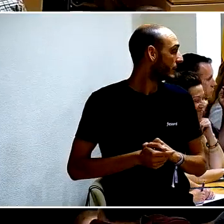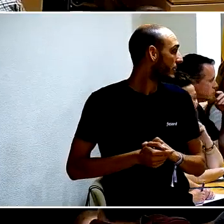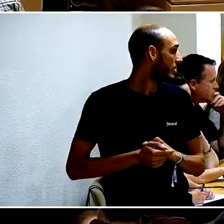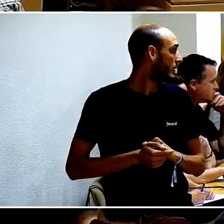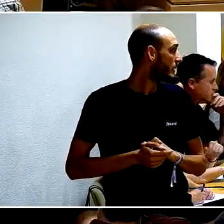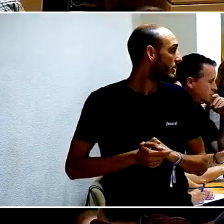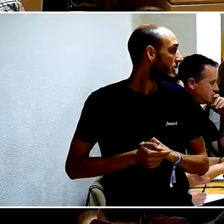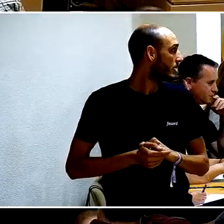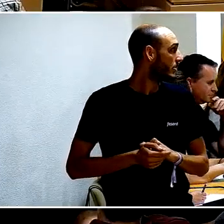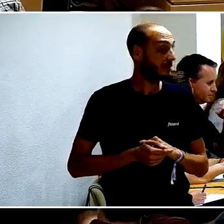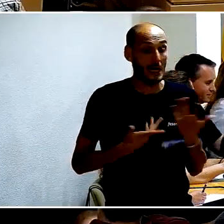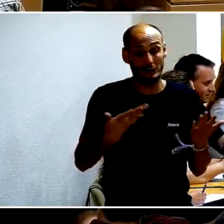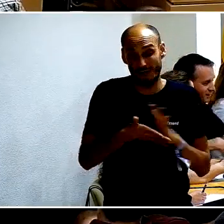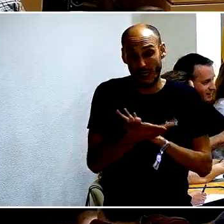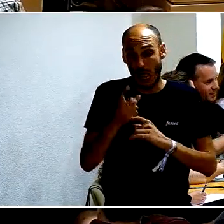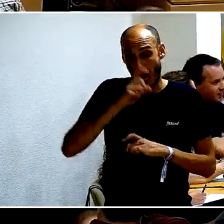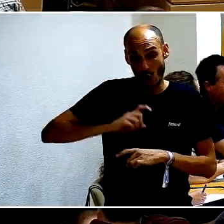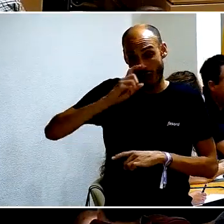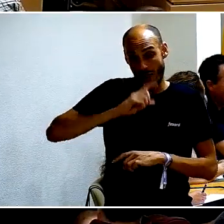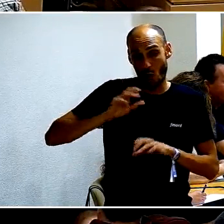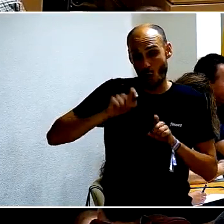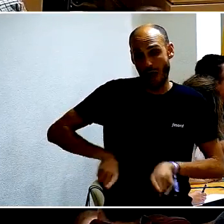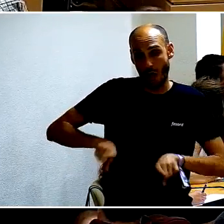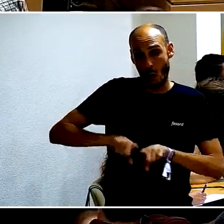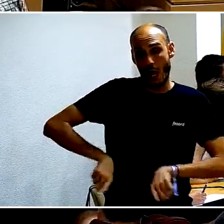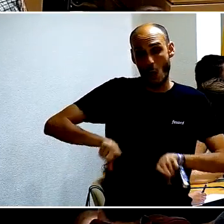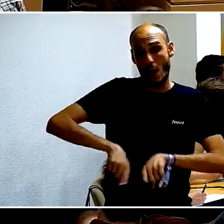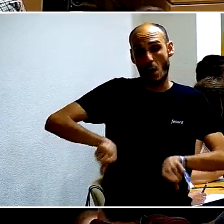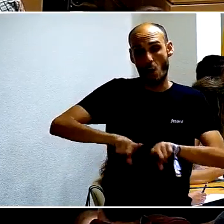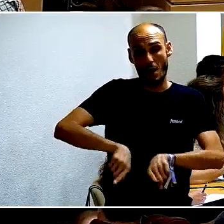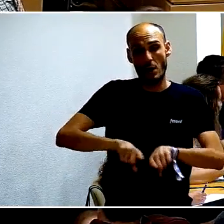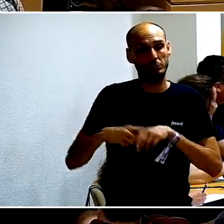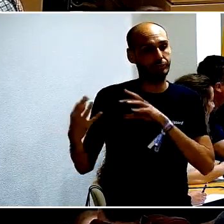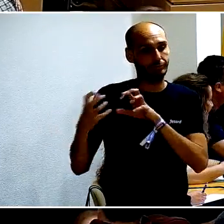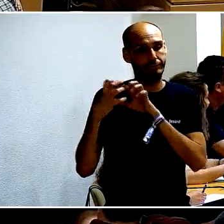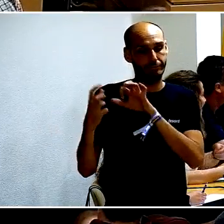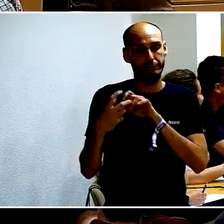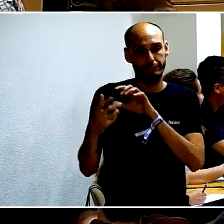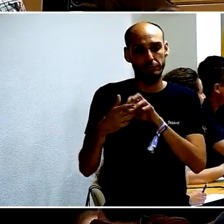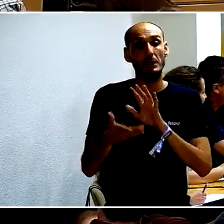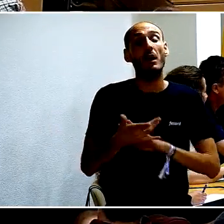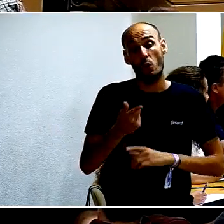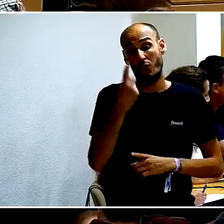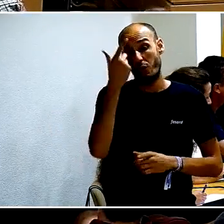I aixina tots els anys, claro, aixina tots els anys. No, però bueno, puc, per favor. 5 milions havia por pagar.